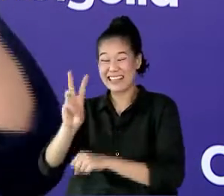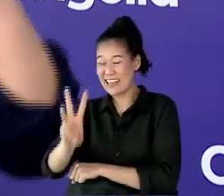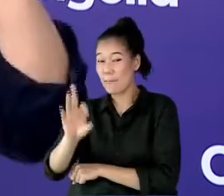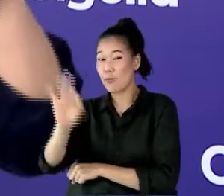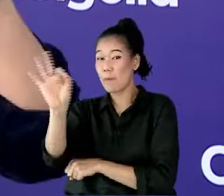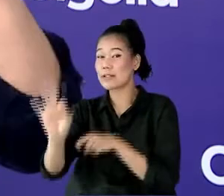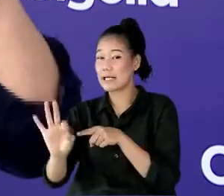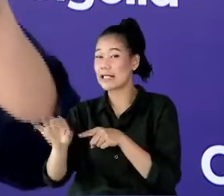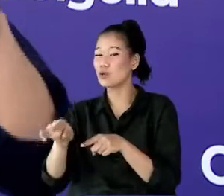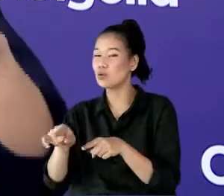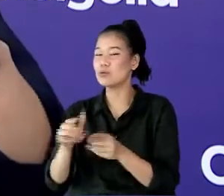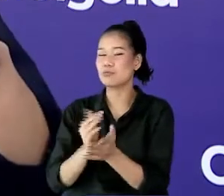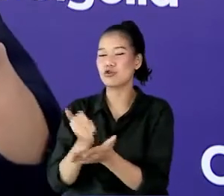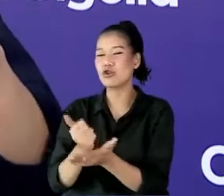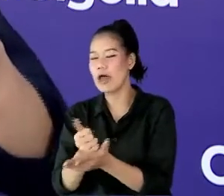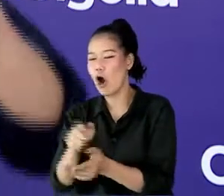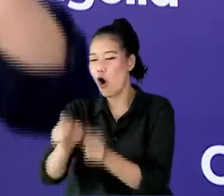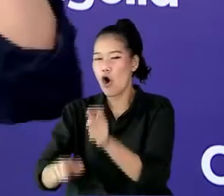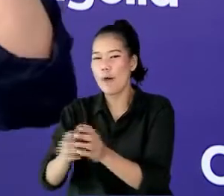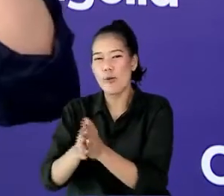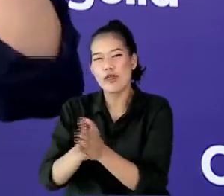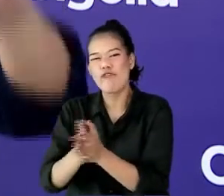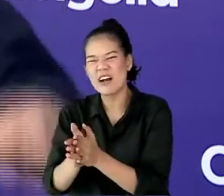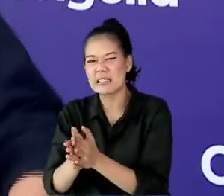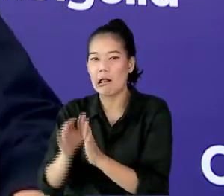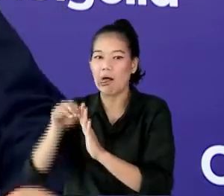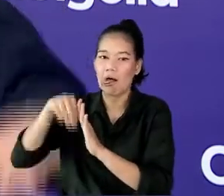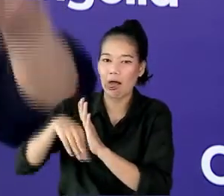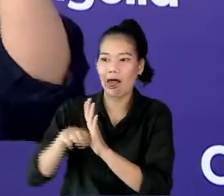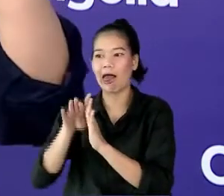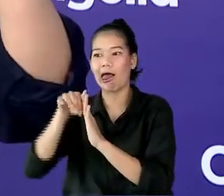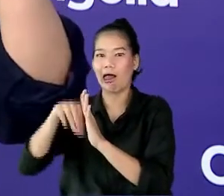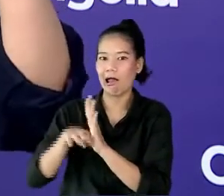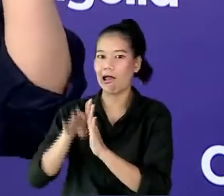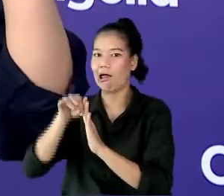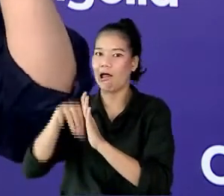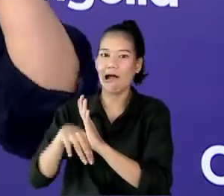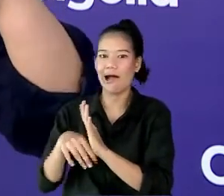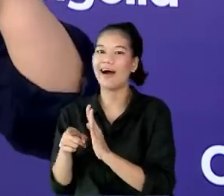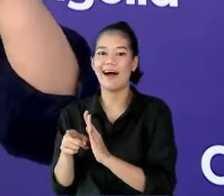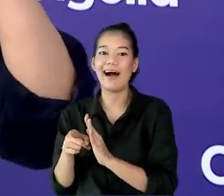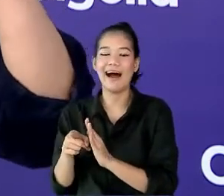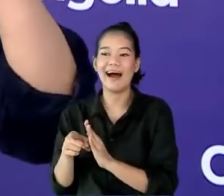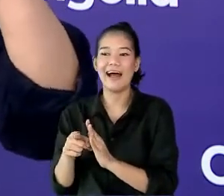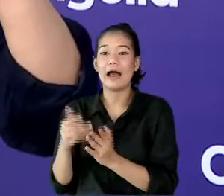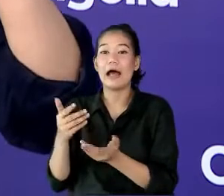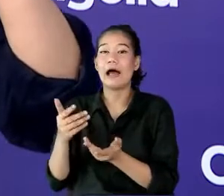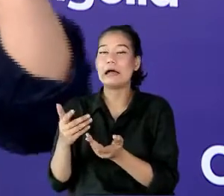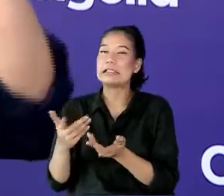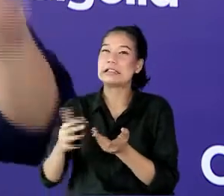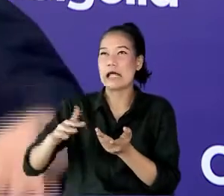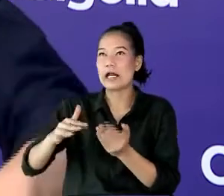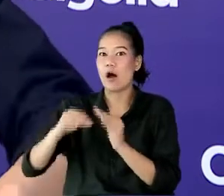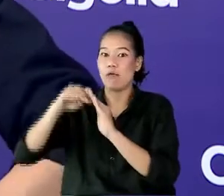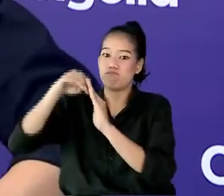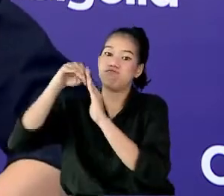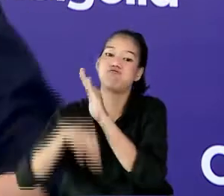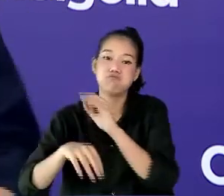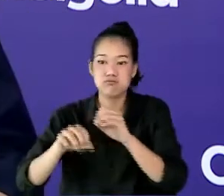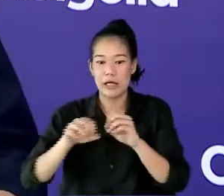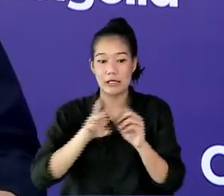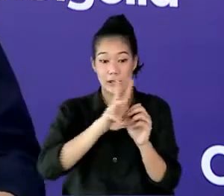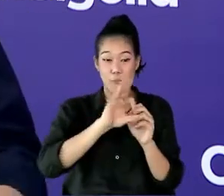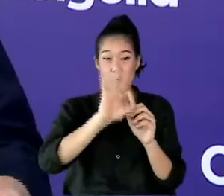sangat tergantung pada motivasi. Jadi mereka kadang naik, kadang turun, kadang naik. Sehingga bisa turun sampai misalkan tinggal 10%